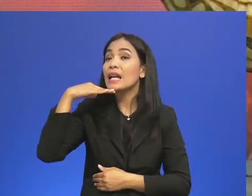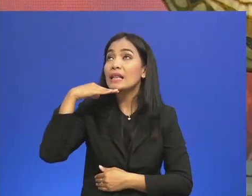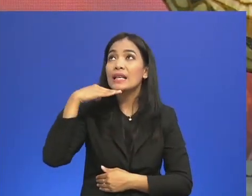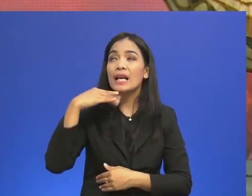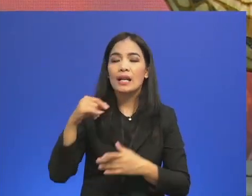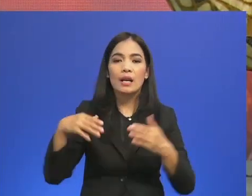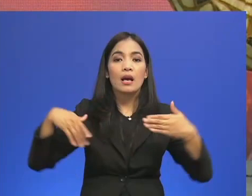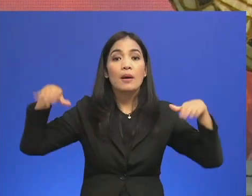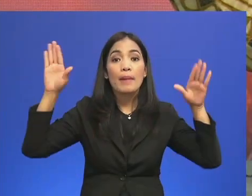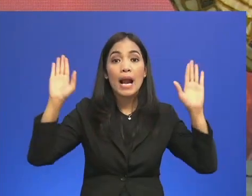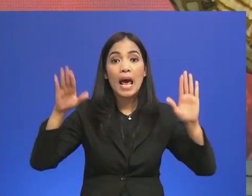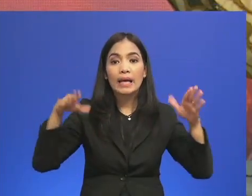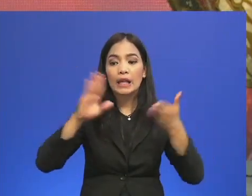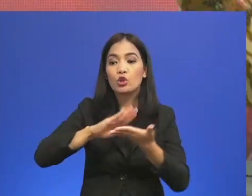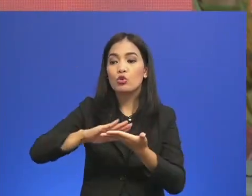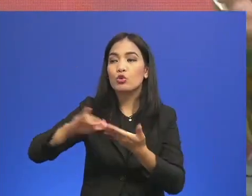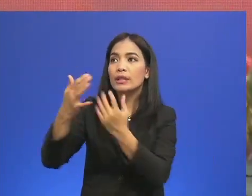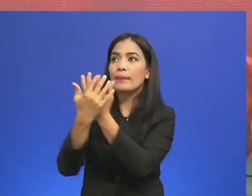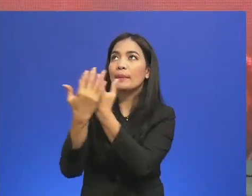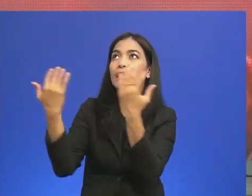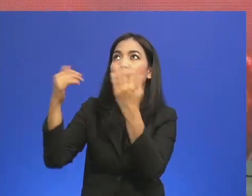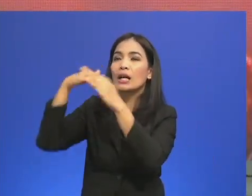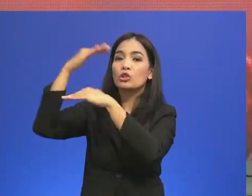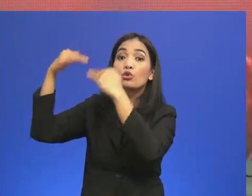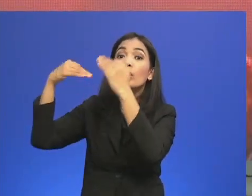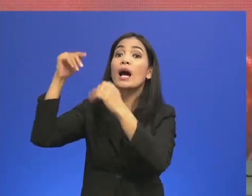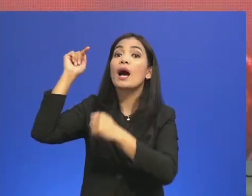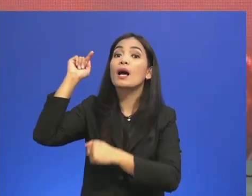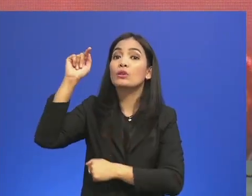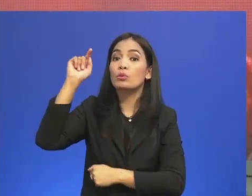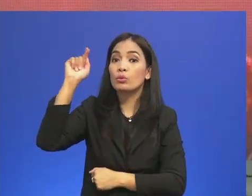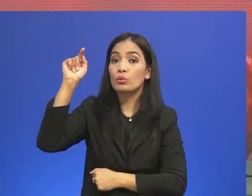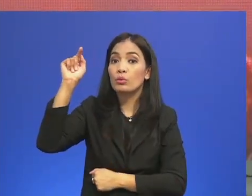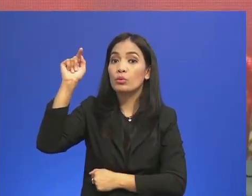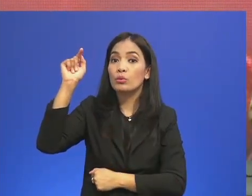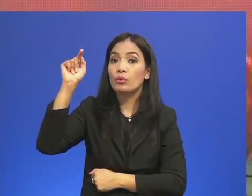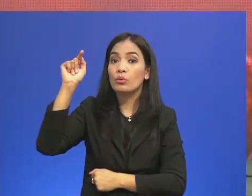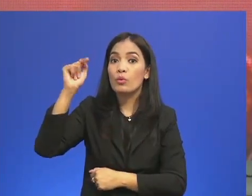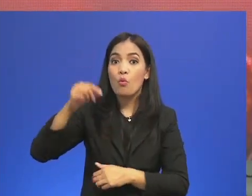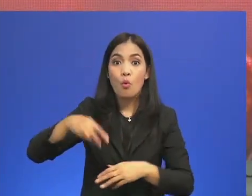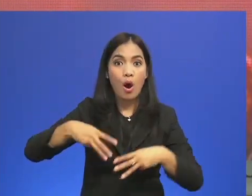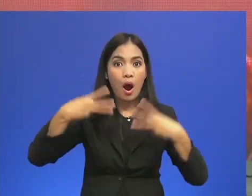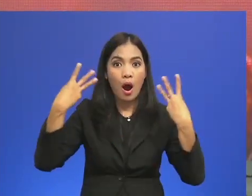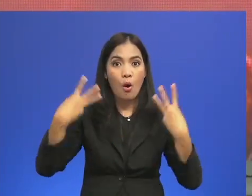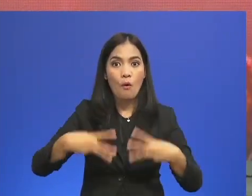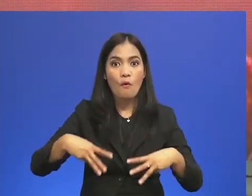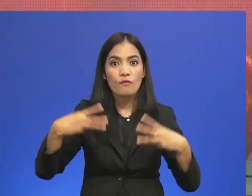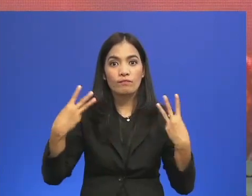di surga dan penghuni surga. Waduh.